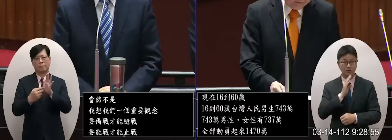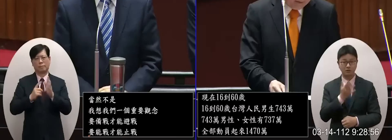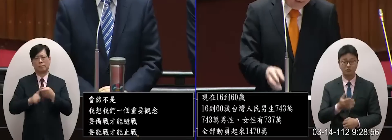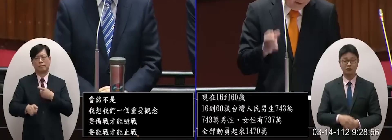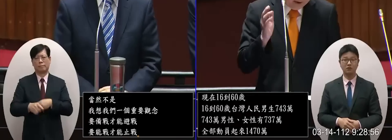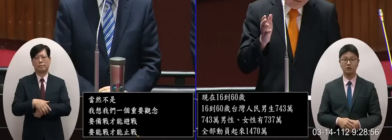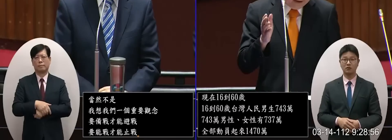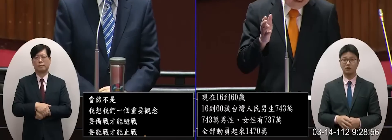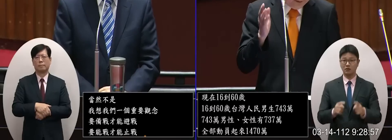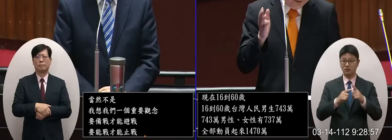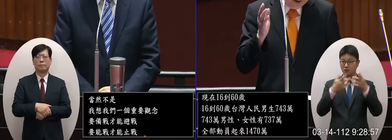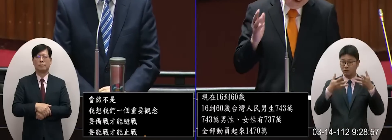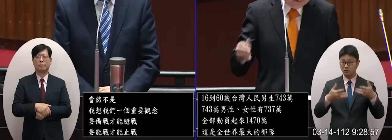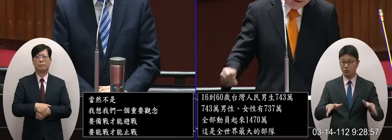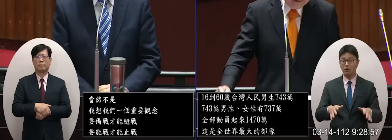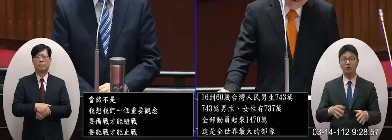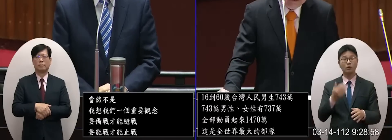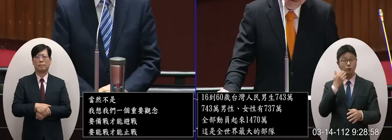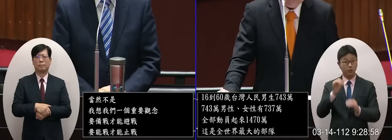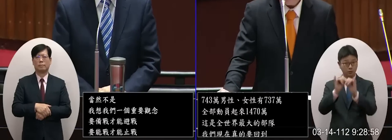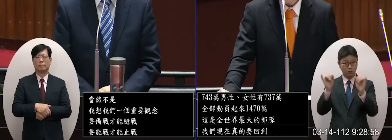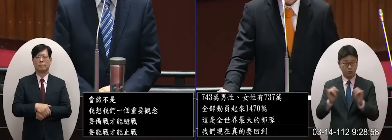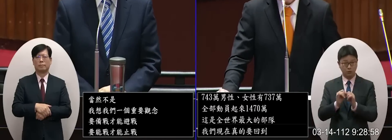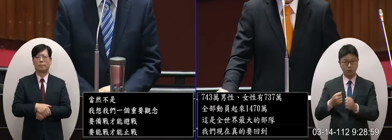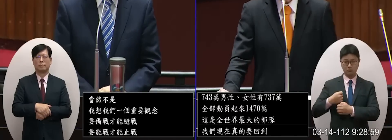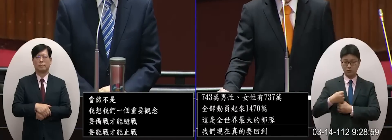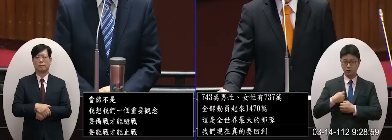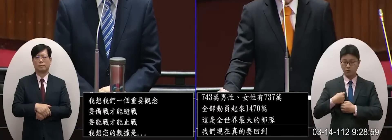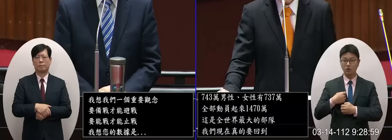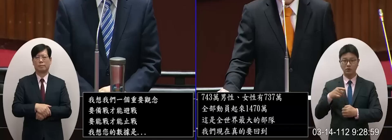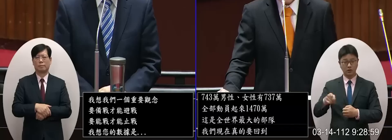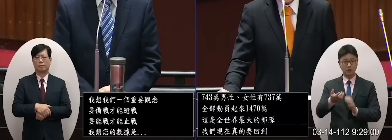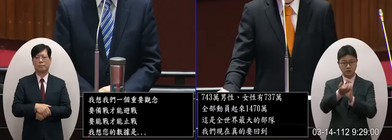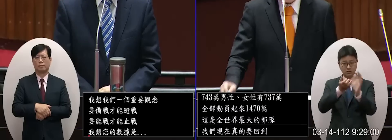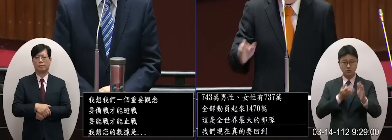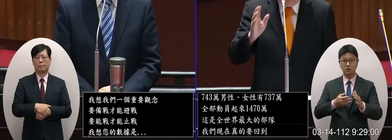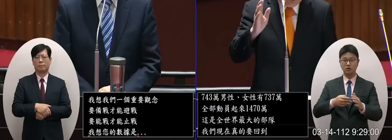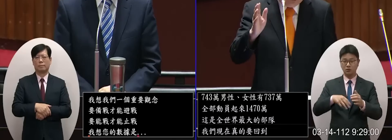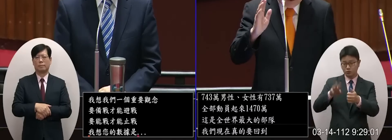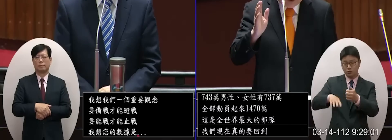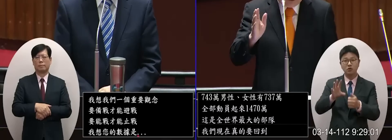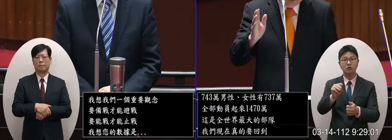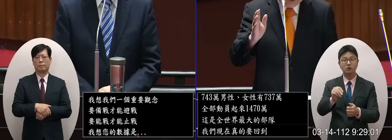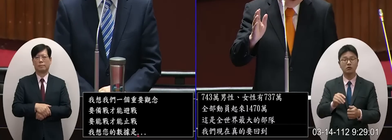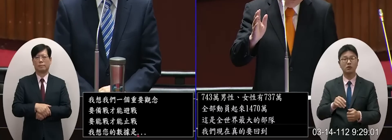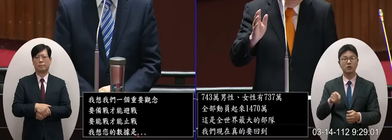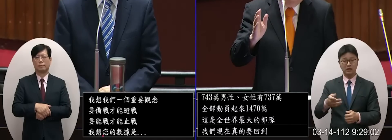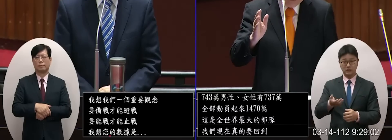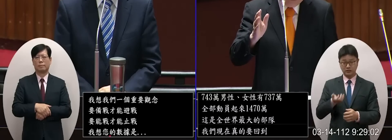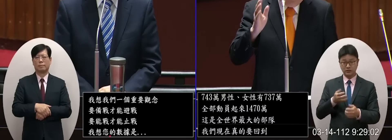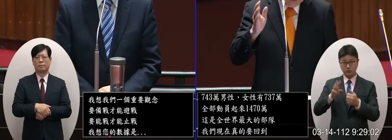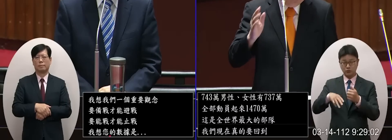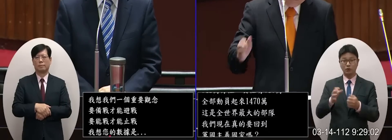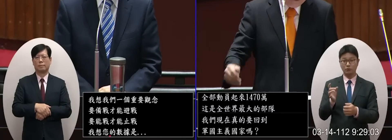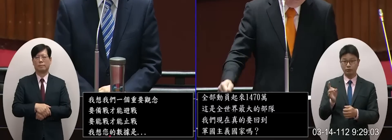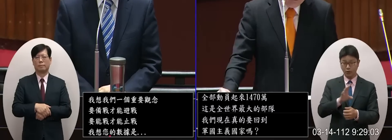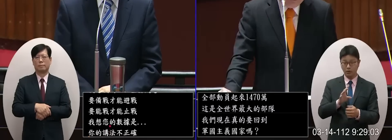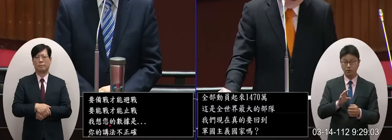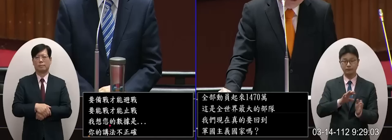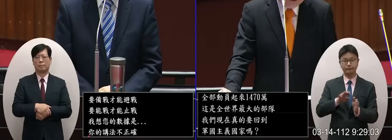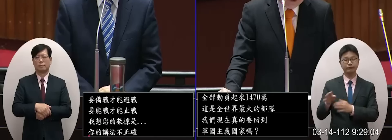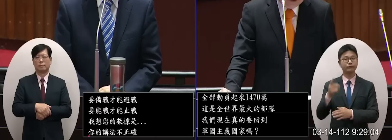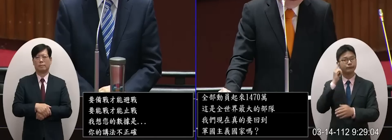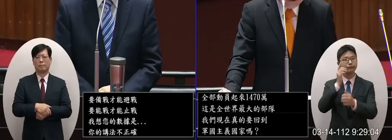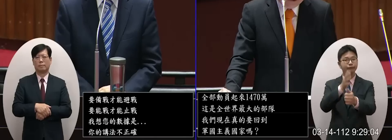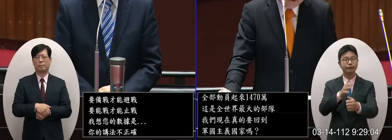人，我请问一下，女性上战场，她受过什么军事训练？我不要说他有没有受过军事训练，我请问一下，